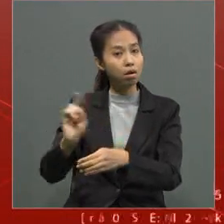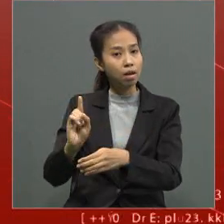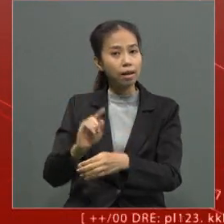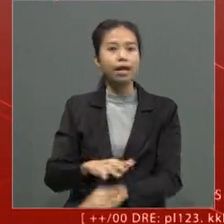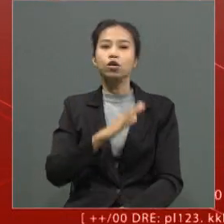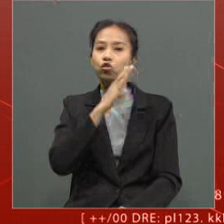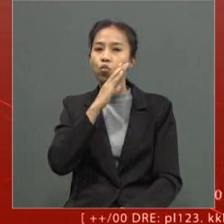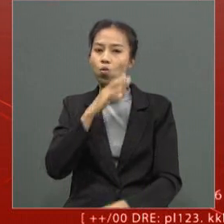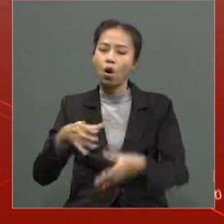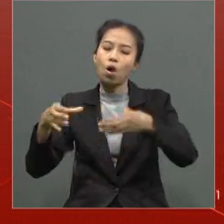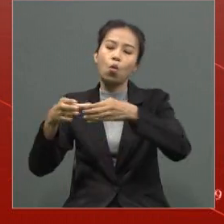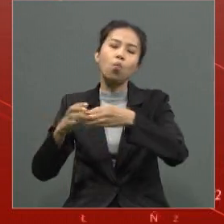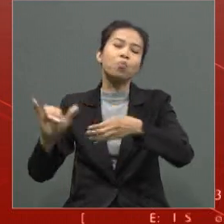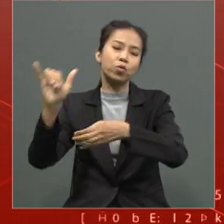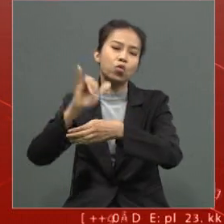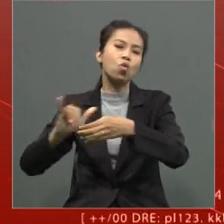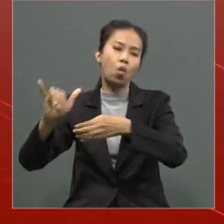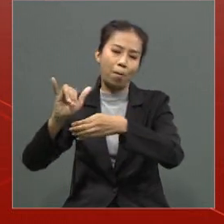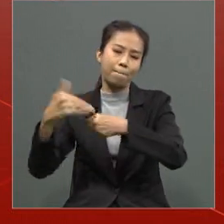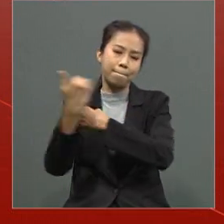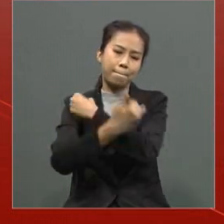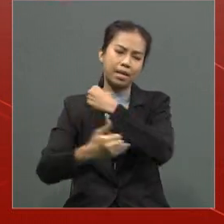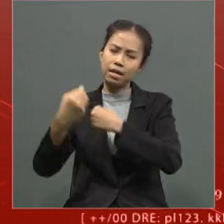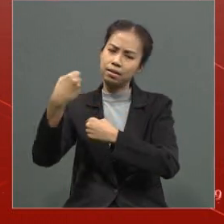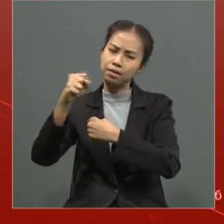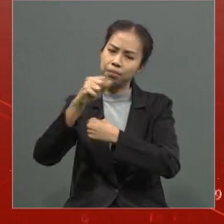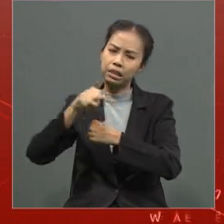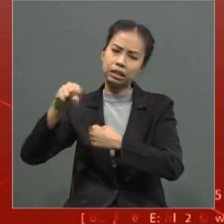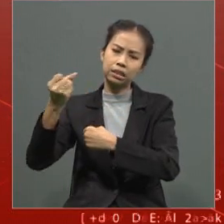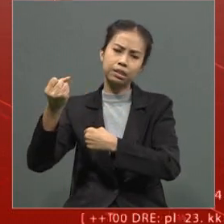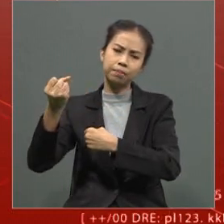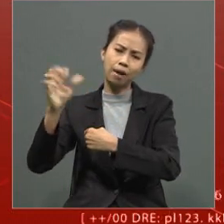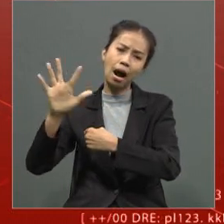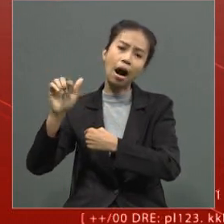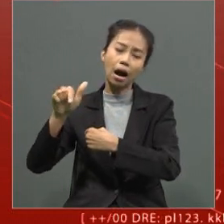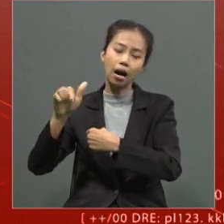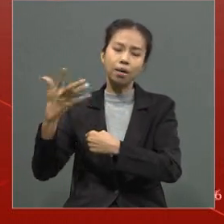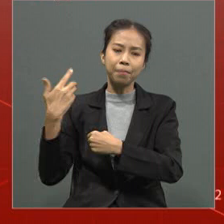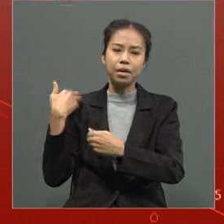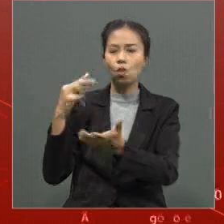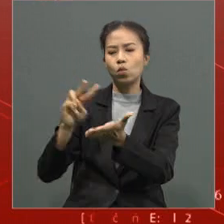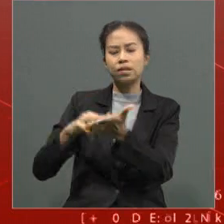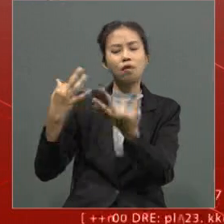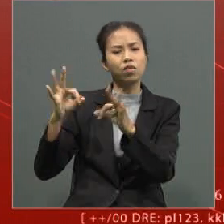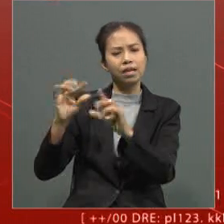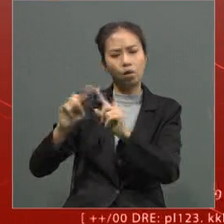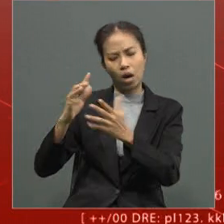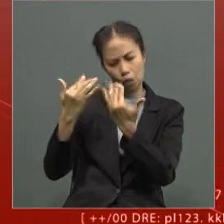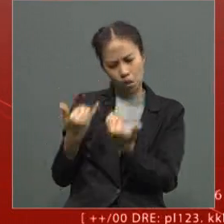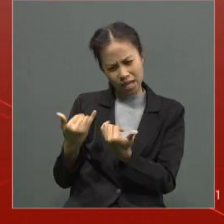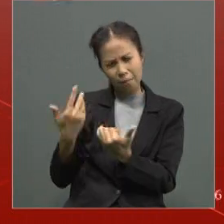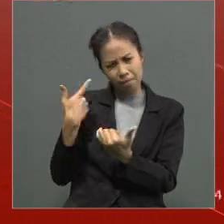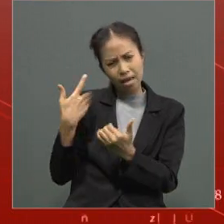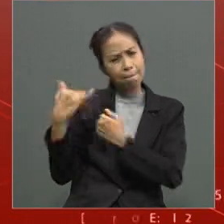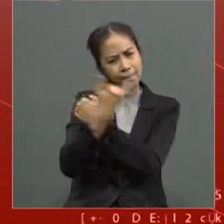กลุ่มประเทศในยุโรปประมาณ 10กว่าประเทศ 14หรือ 15ประเทศไม่ทราบว่าตอนเนี้ยเค้าเมีการลบหรือว่าอ่าเพิ่ม